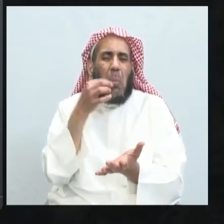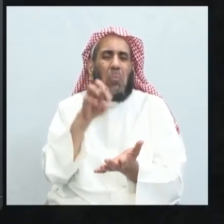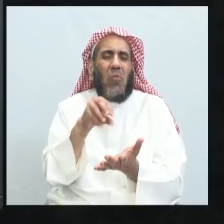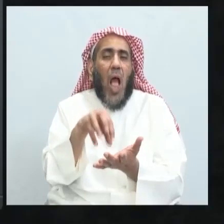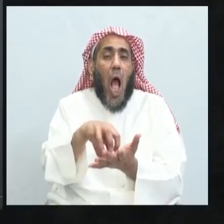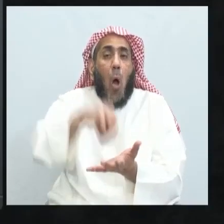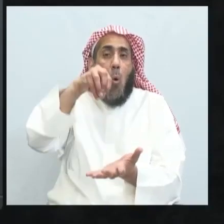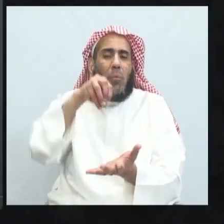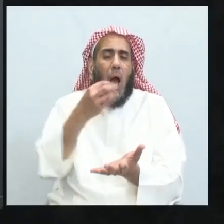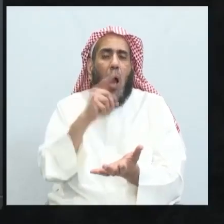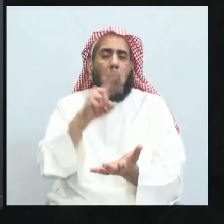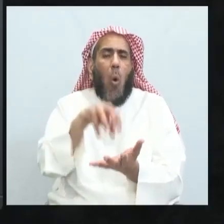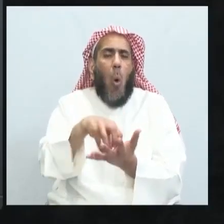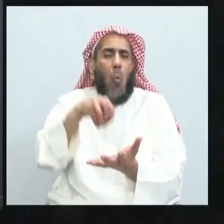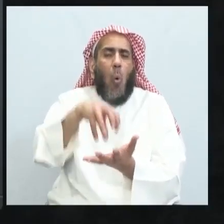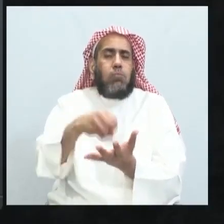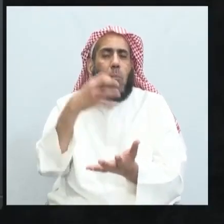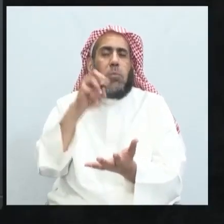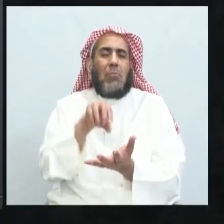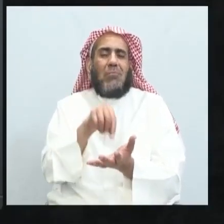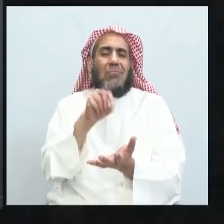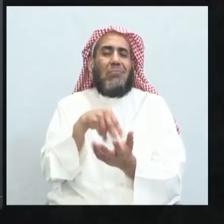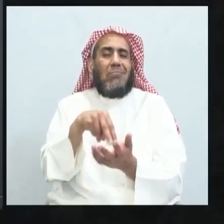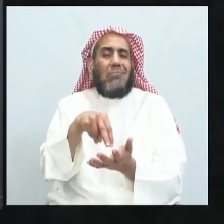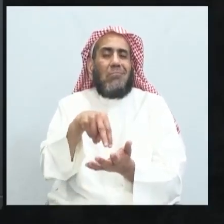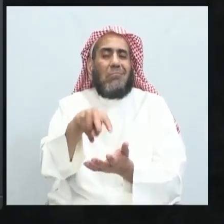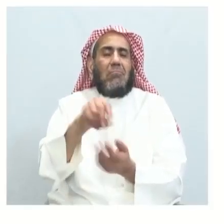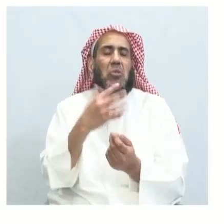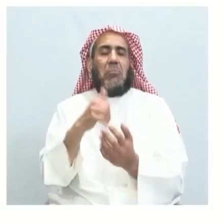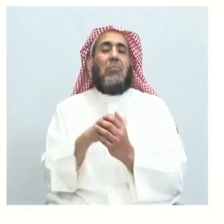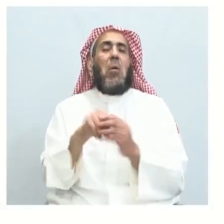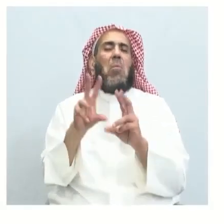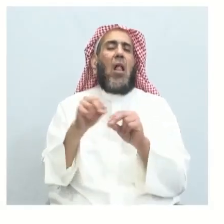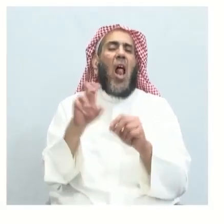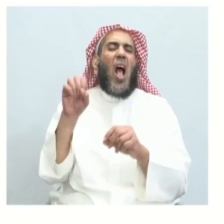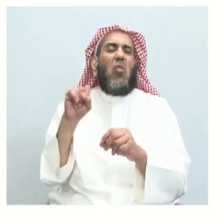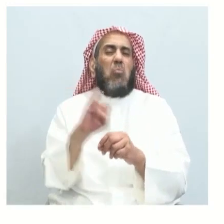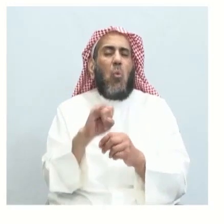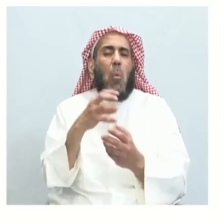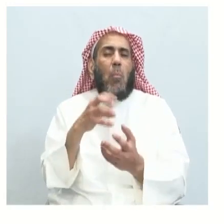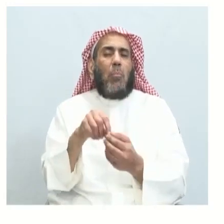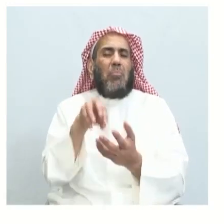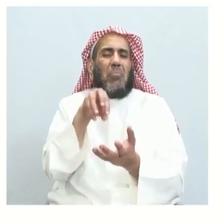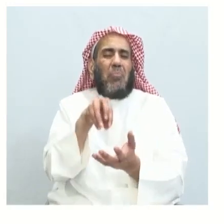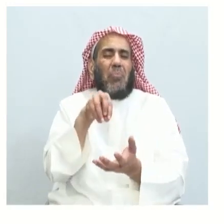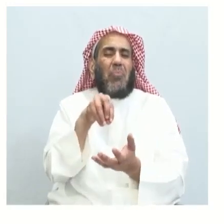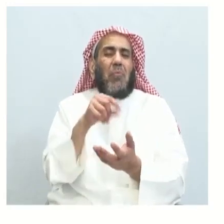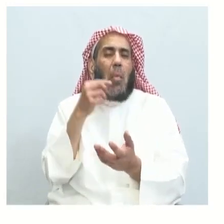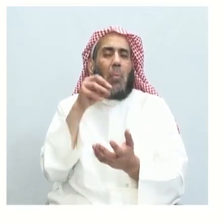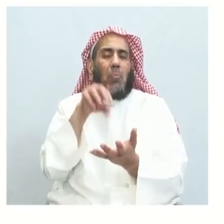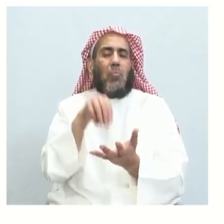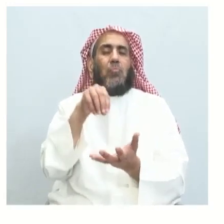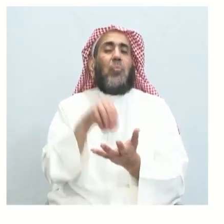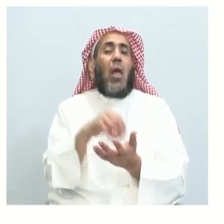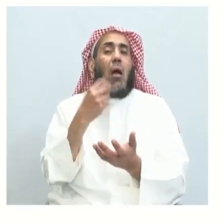وليس الاكل بكامل الفم وانما في طرف فقط يعني قضمه بسيطه القضم ل الخضم يعني انه في